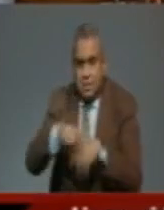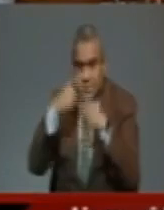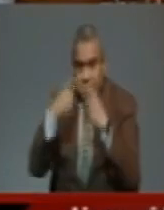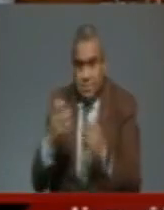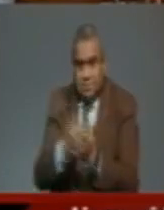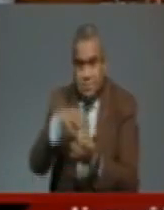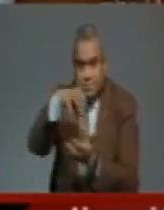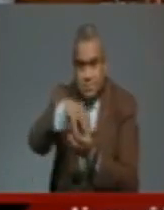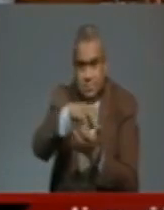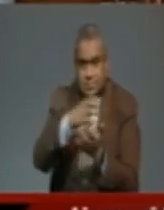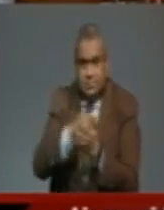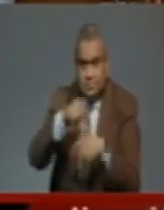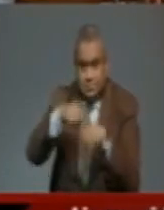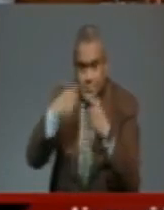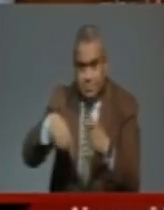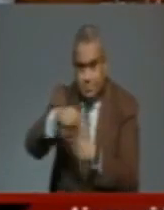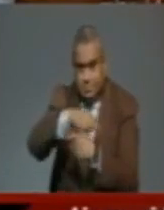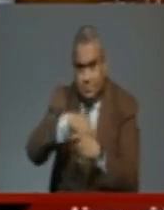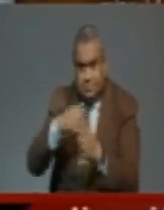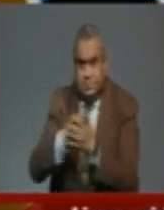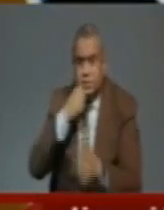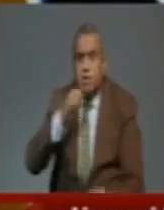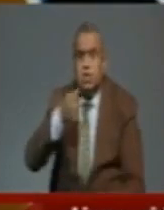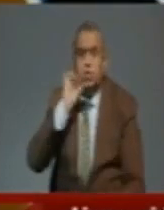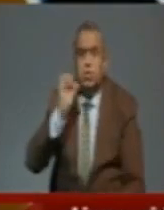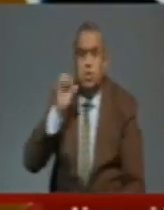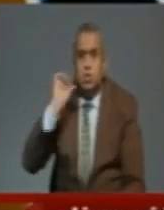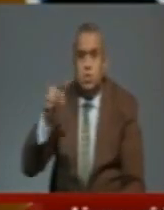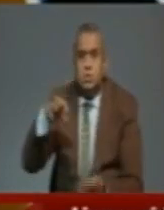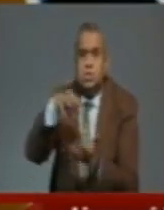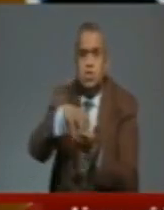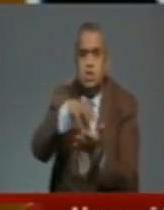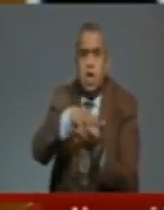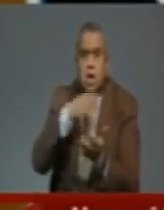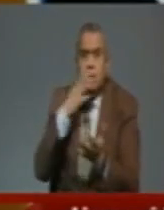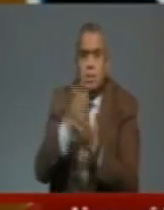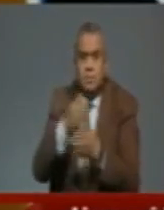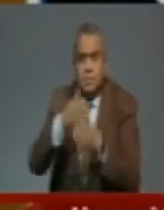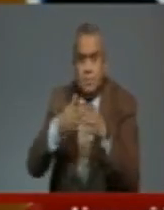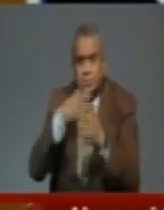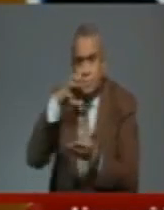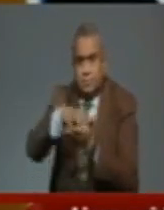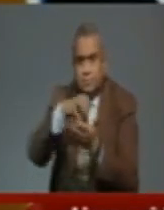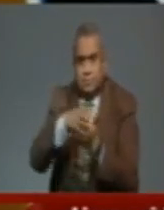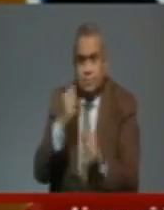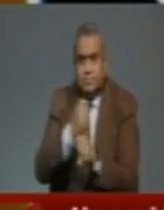نجعيس والالومنيوم دول 900 شقه عشان افضيهم من المكانين دول وانقلهم في بشائر الخير. بكام؟